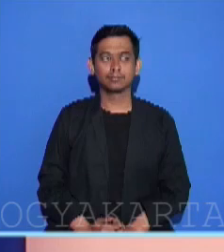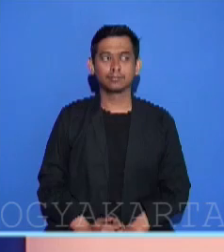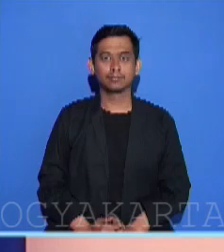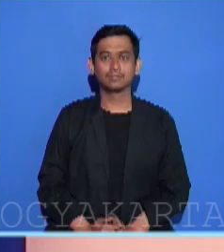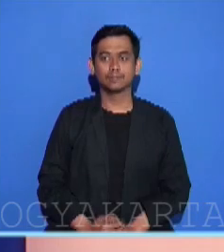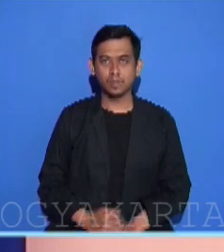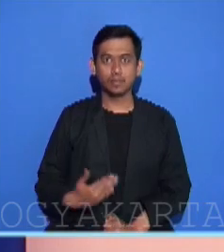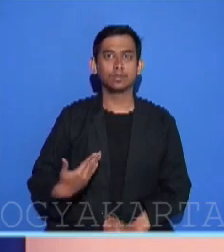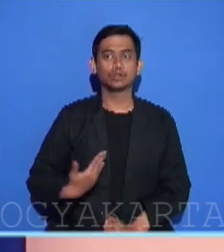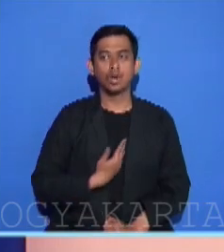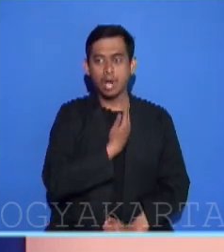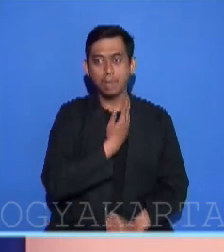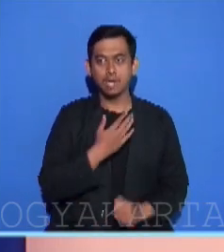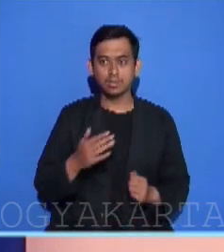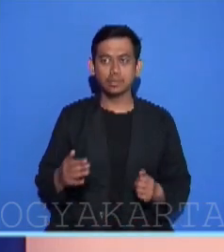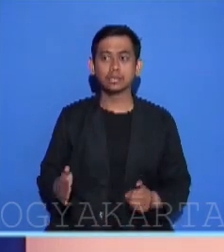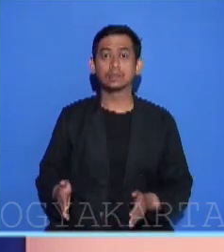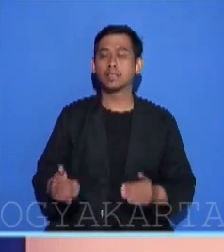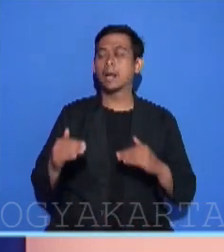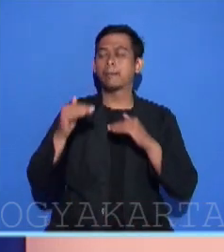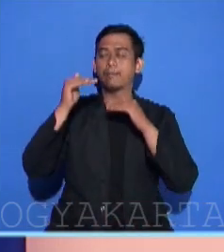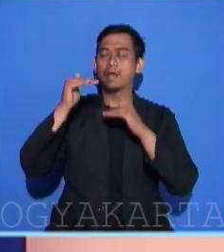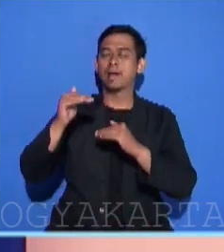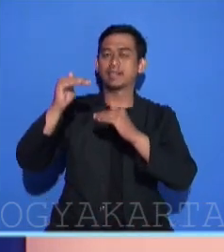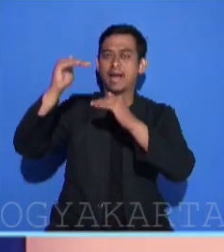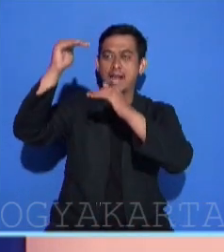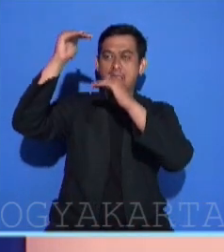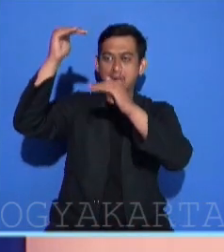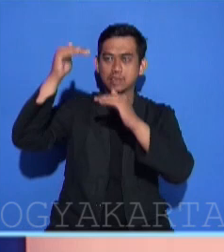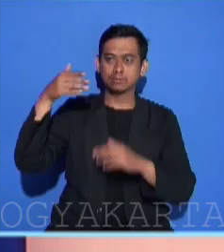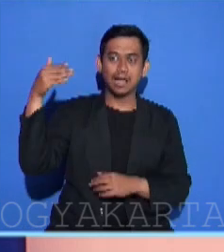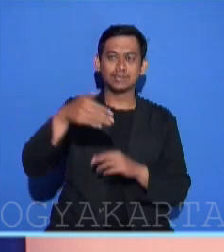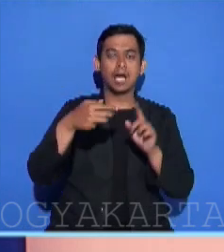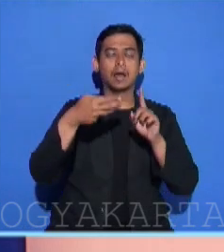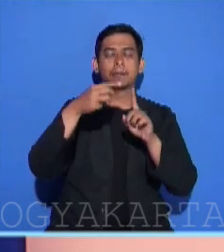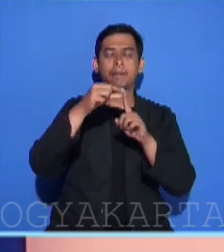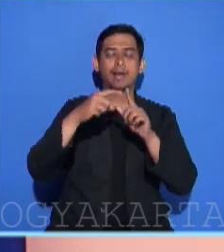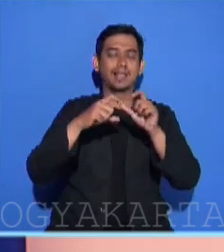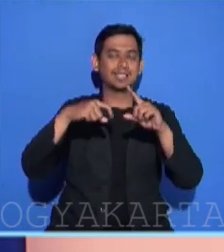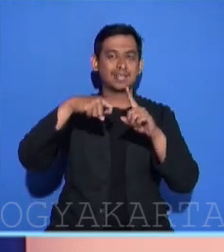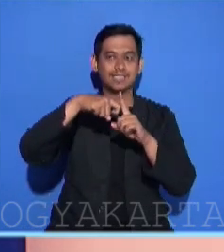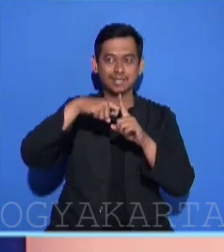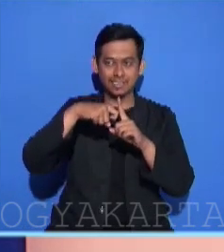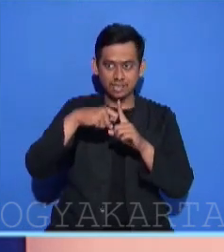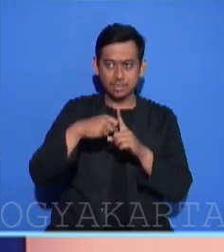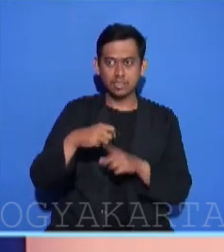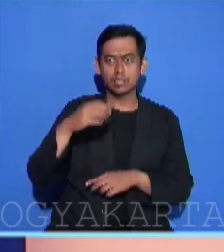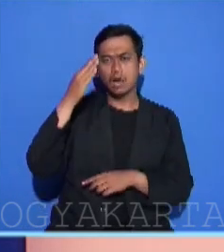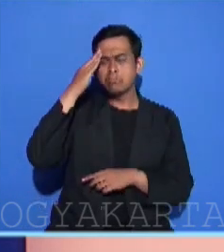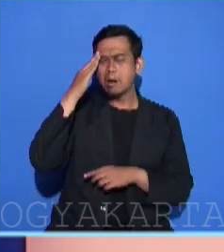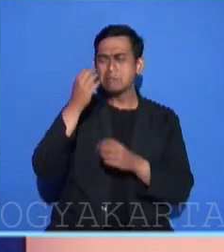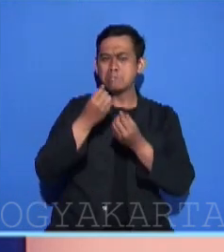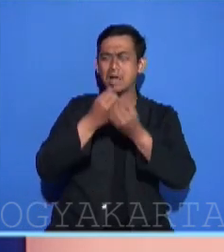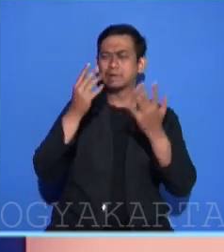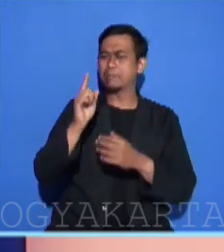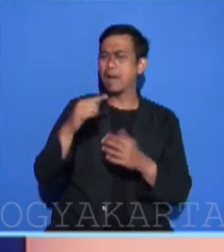Korban apartemen mewah di Sleman, Yogyakarta mendatangi kantor BPSK DIY. Mereka meminta kejelasan nasib yang hingga saat ini tidak